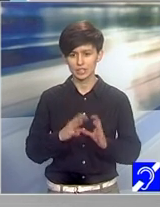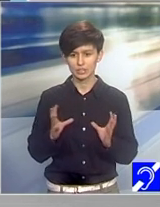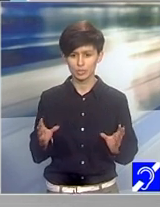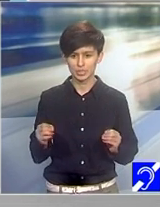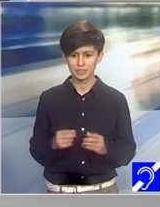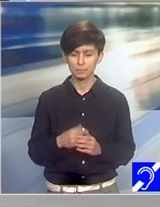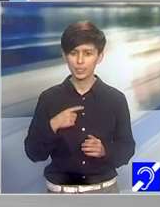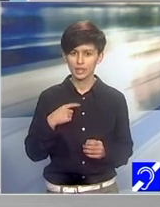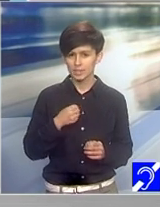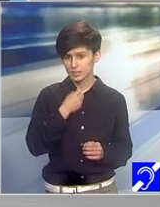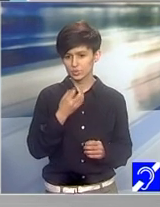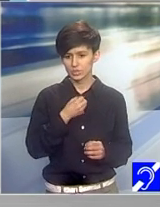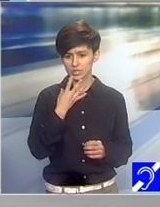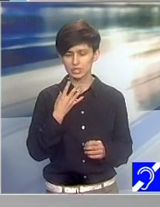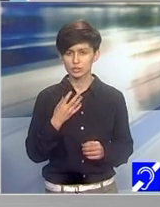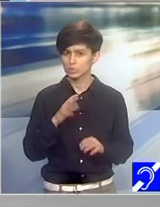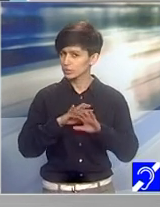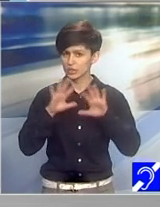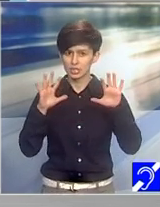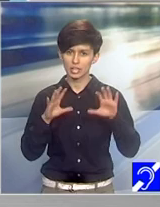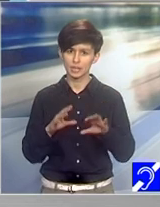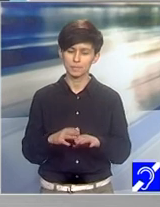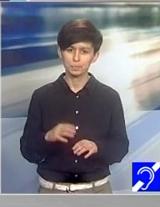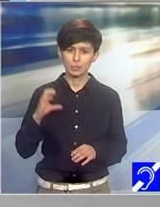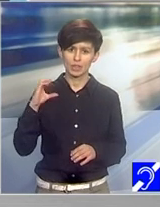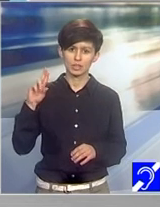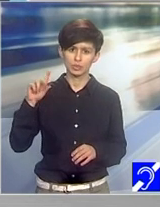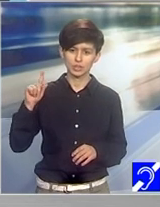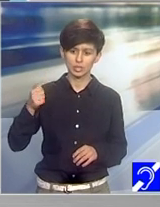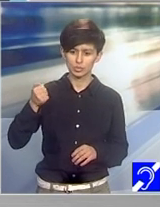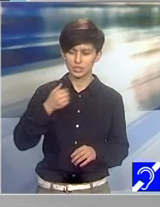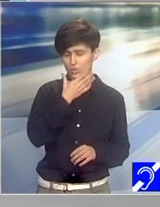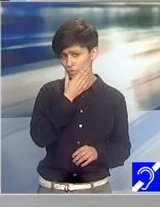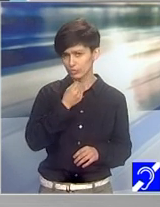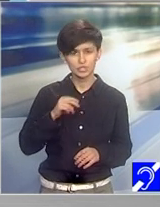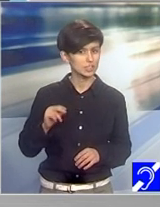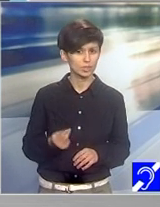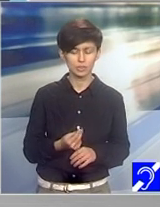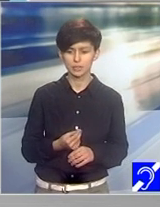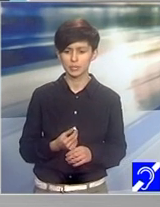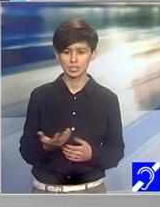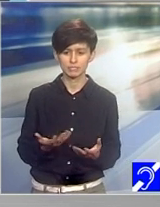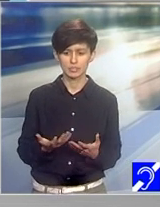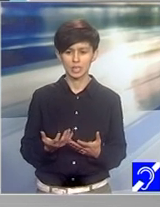de clare cele ale epocii lui Cuza, de o frumusețe absolut deosebită,